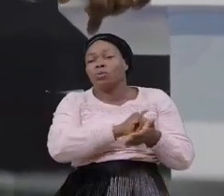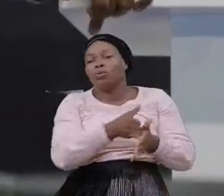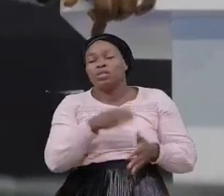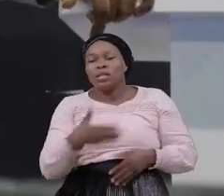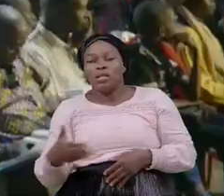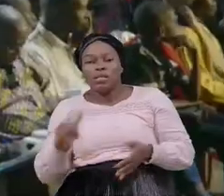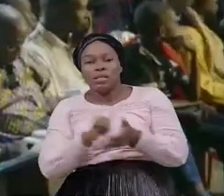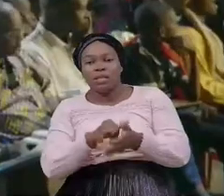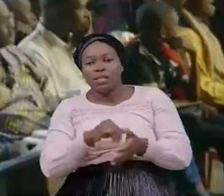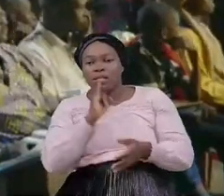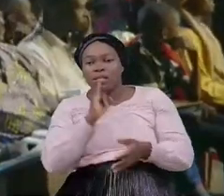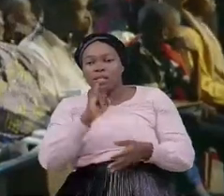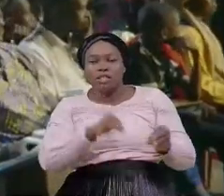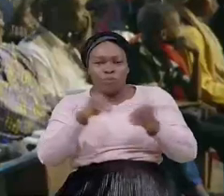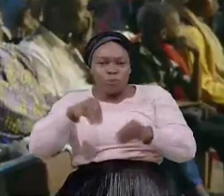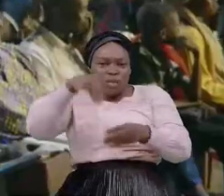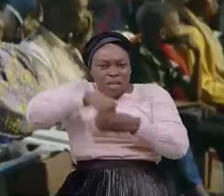là-bas. Je dis, sortez!